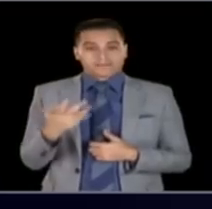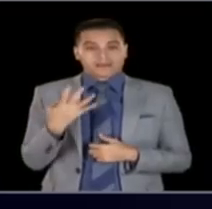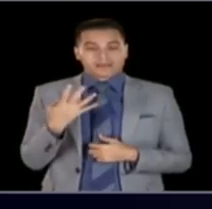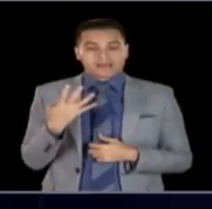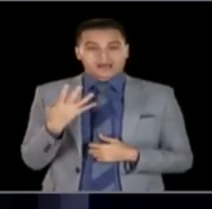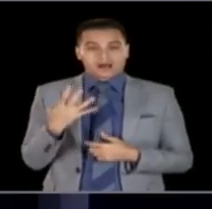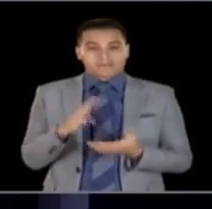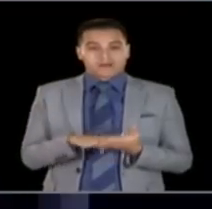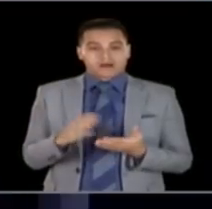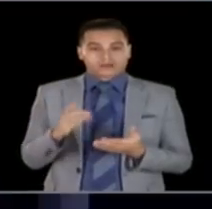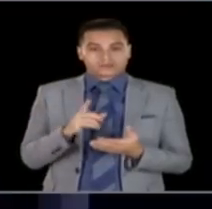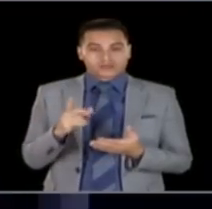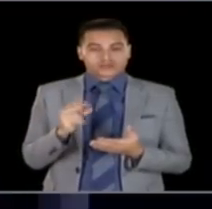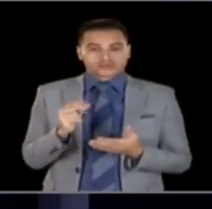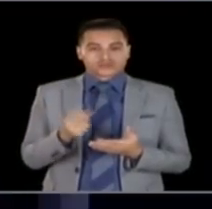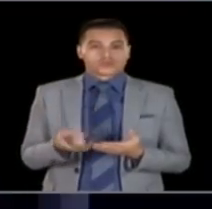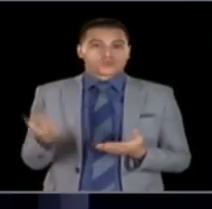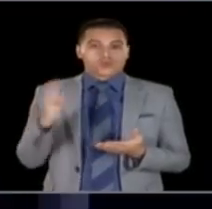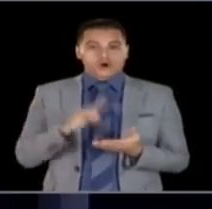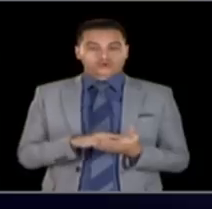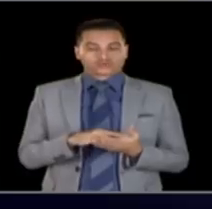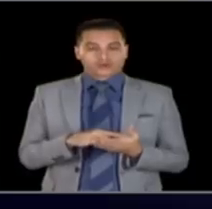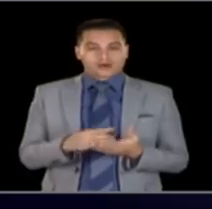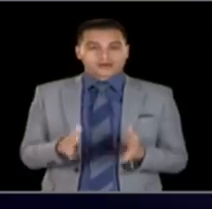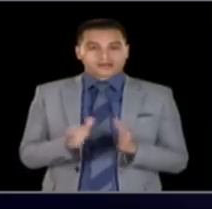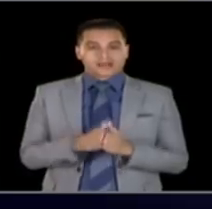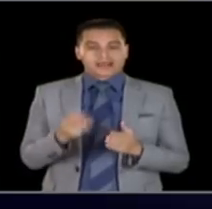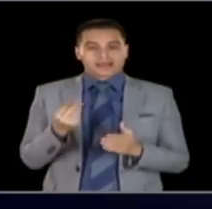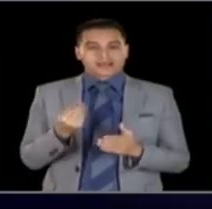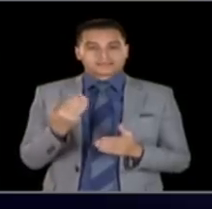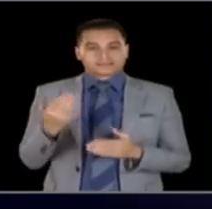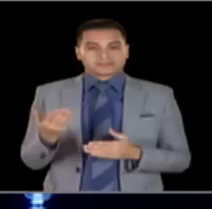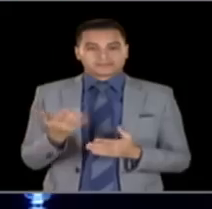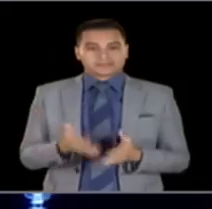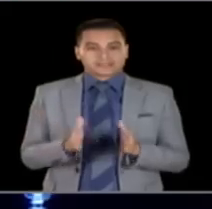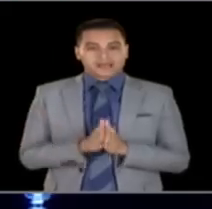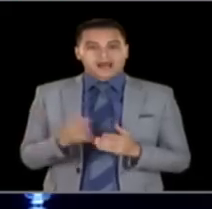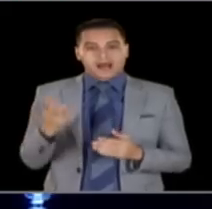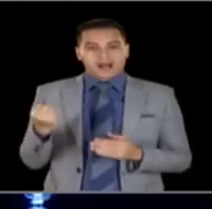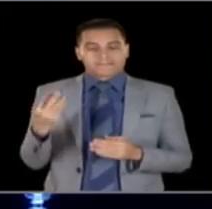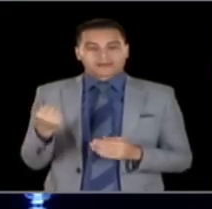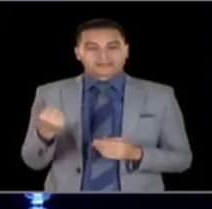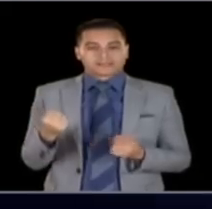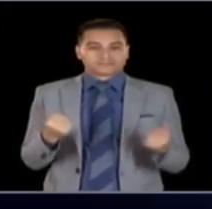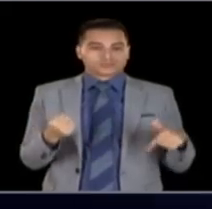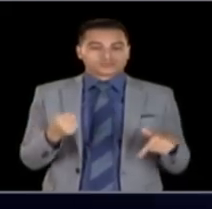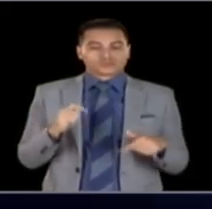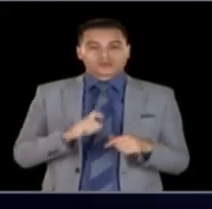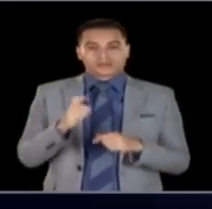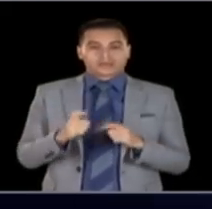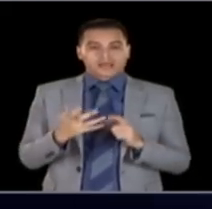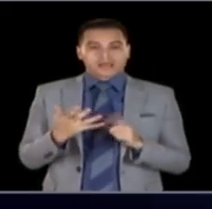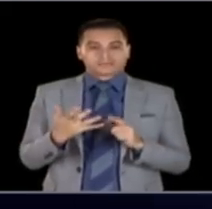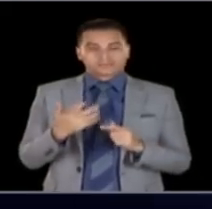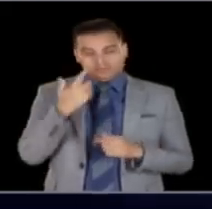صح؟ 4. ب20 نقطة و10 نقط هدية من أميرة، بقيت 40. ودلوقتي مع الفقرة الخامسة،